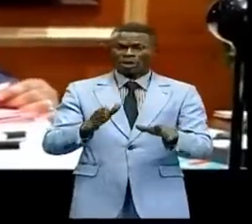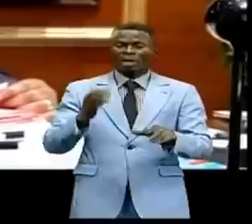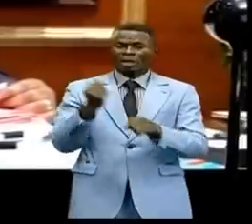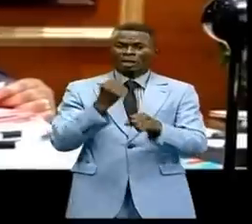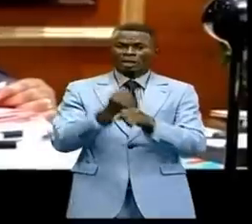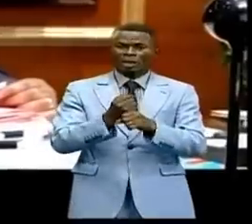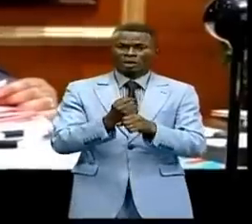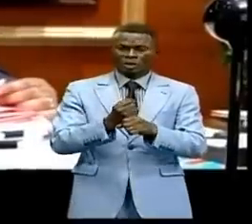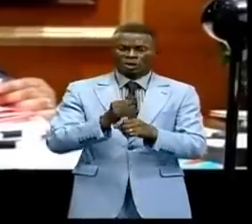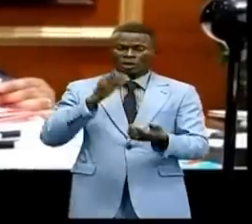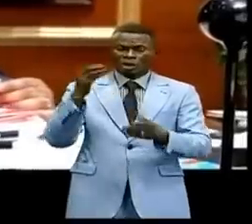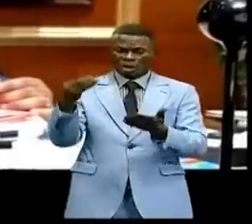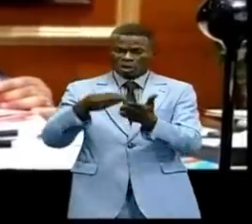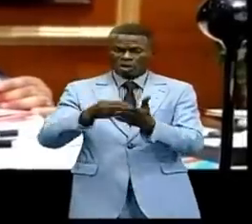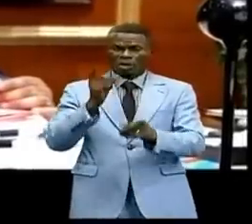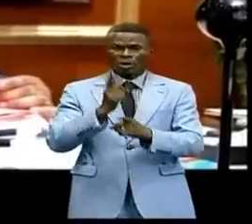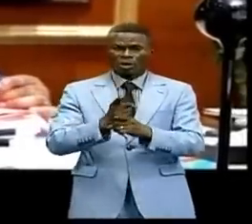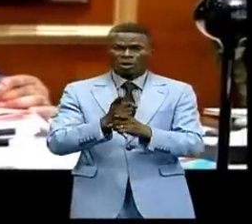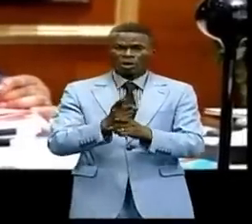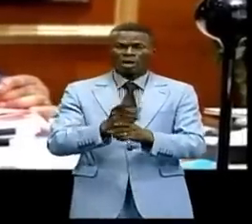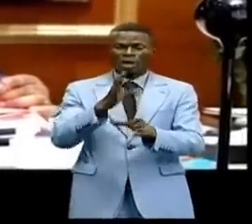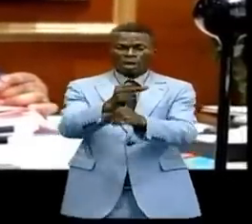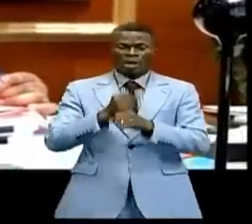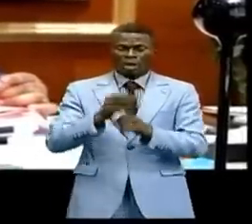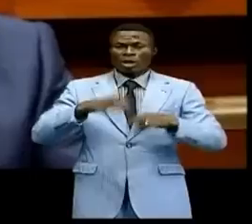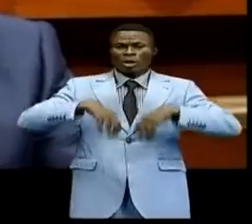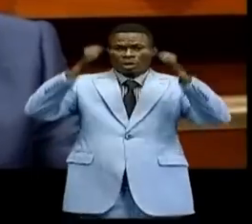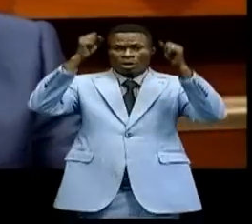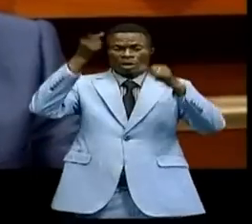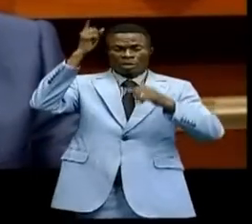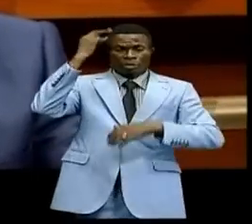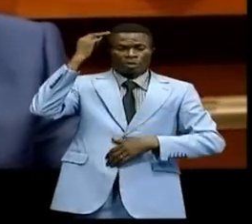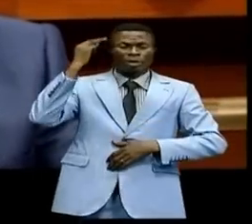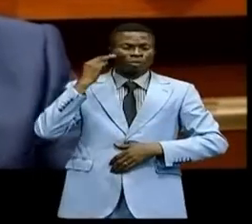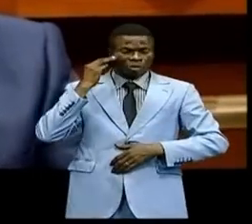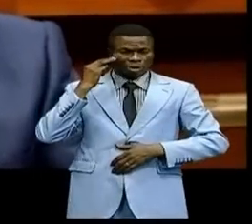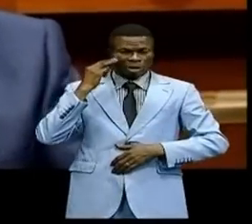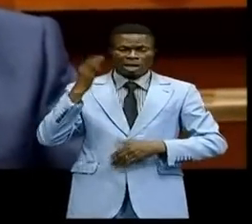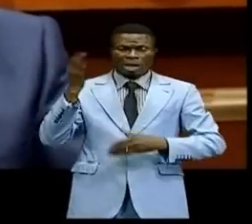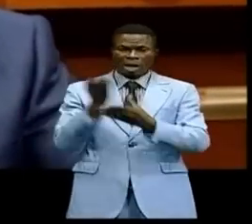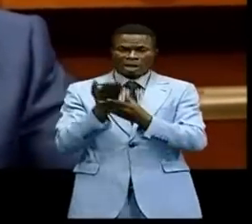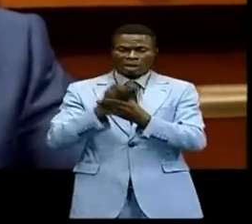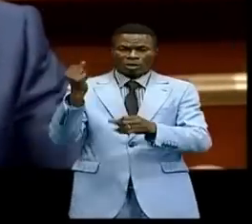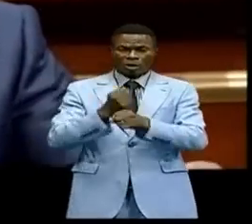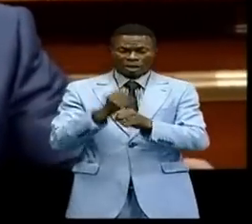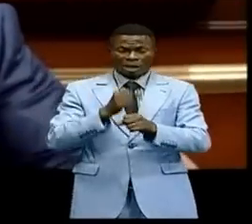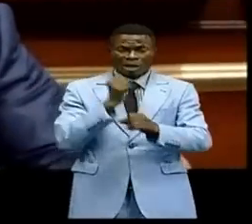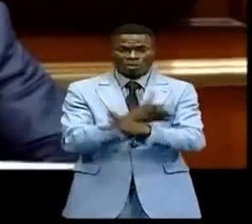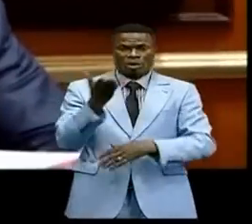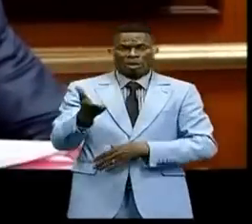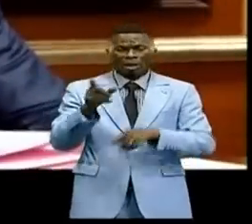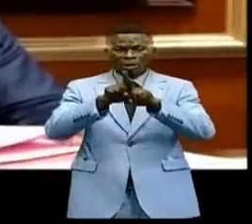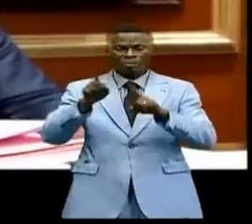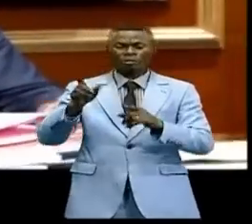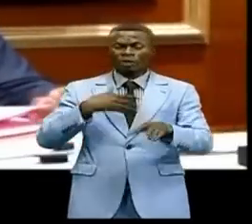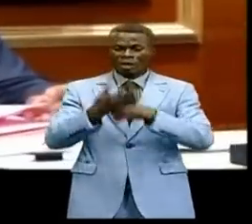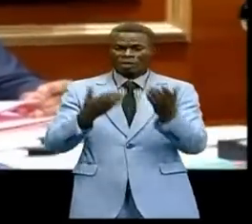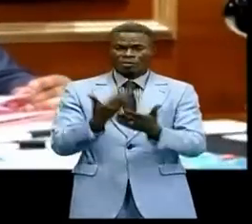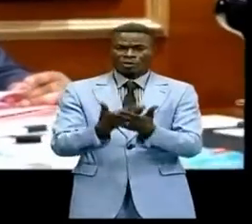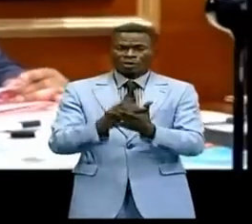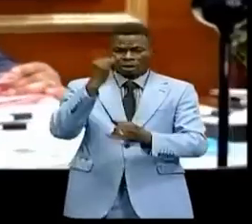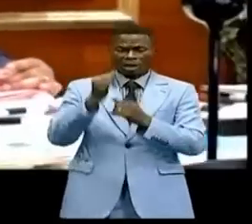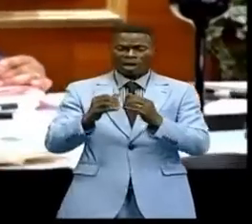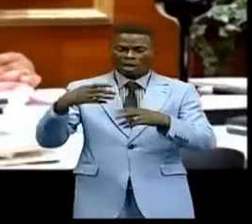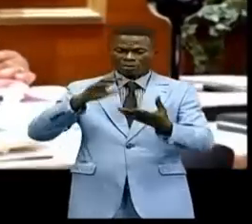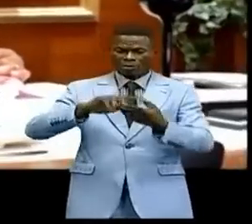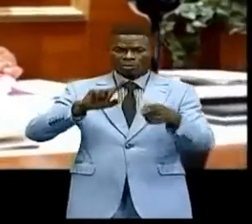de contractualisation, d'obtenir l'approbation du Premier ministre sur le contrat de travaux mis en œuvre et de finaliser les